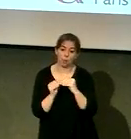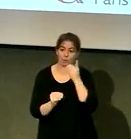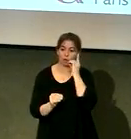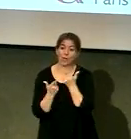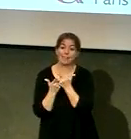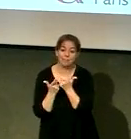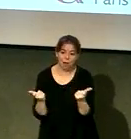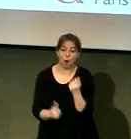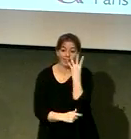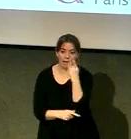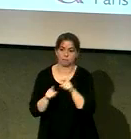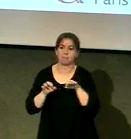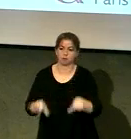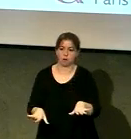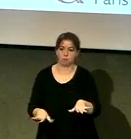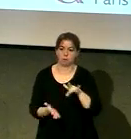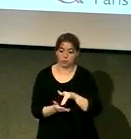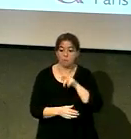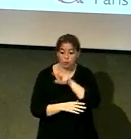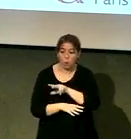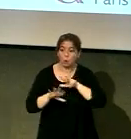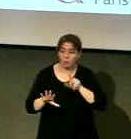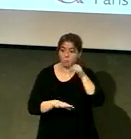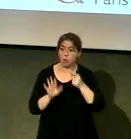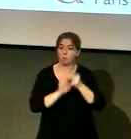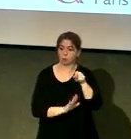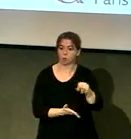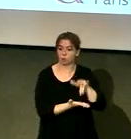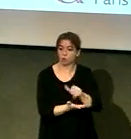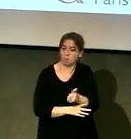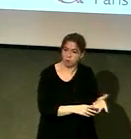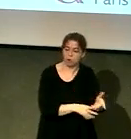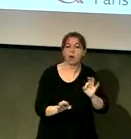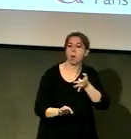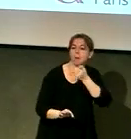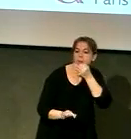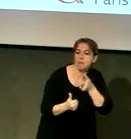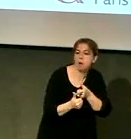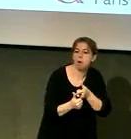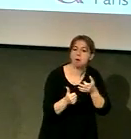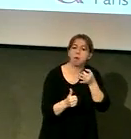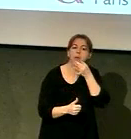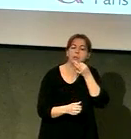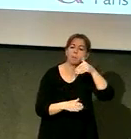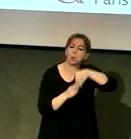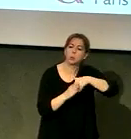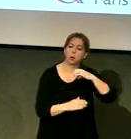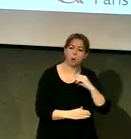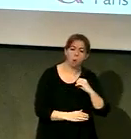comprends les traitements de substitution, donc ce sont des médicaments, mais les médicaments opiacés ont les mêmes effets